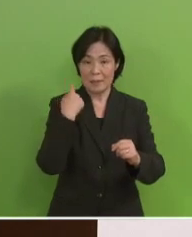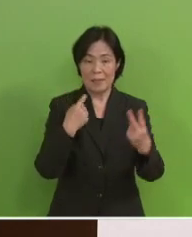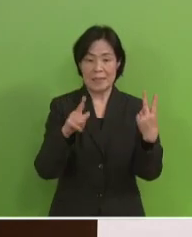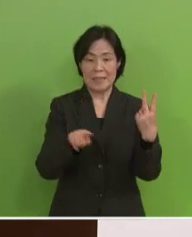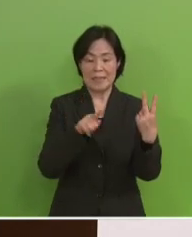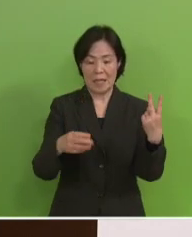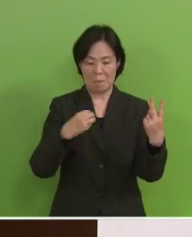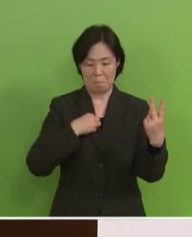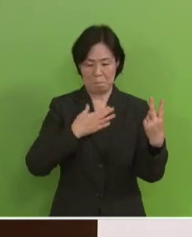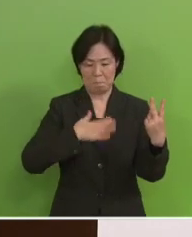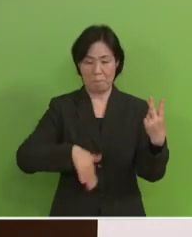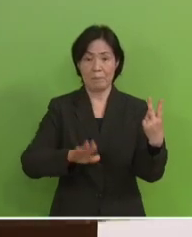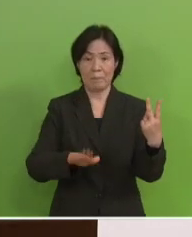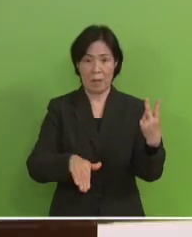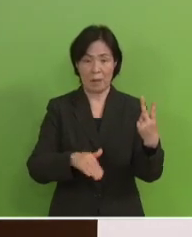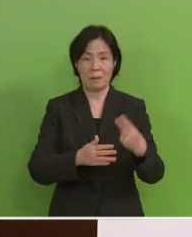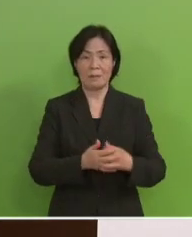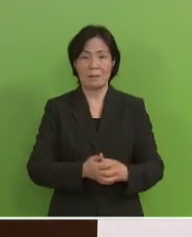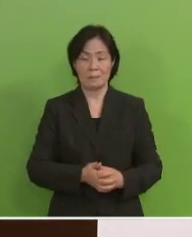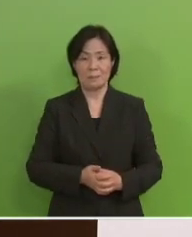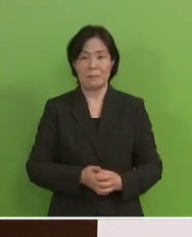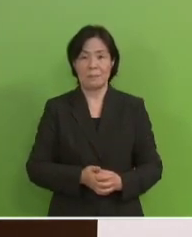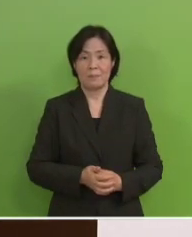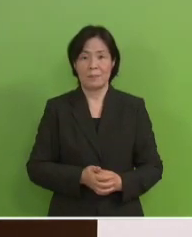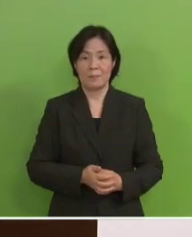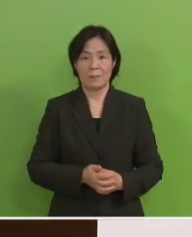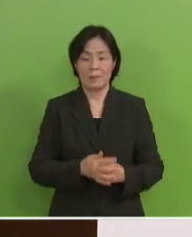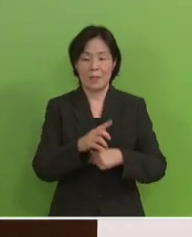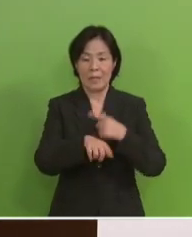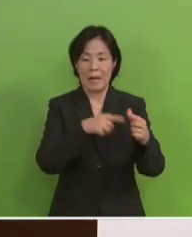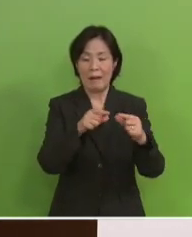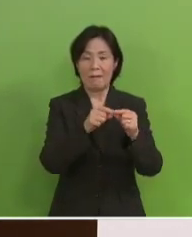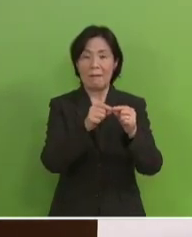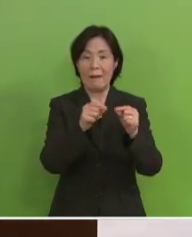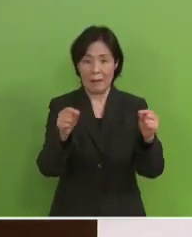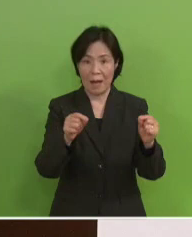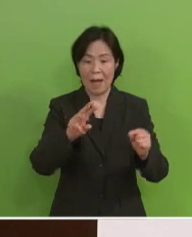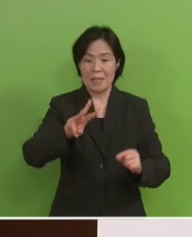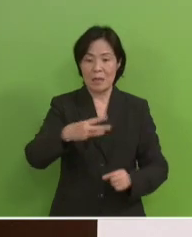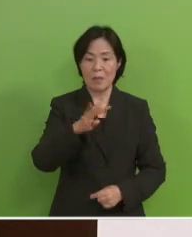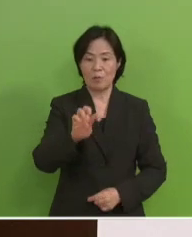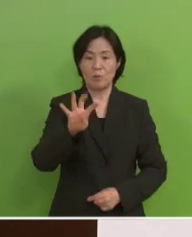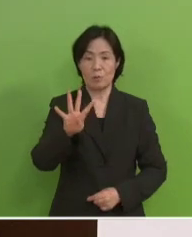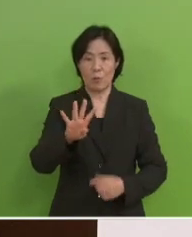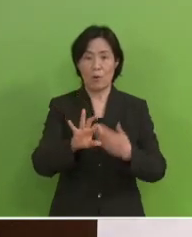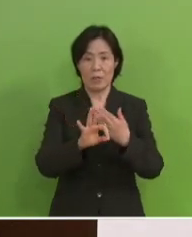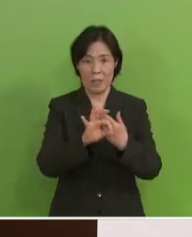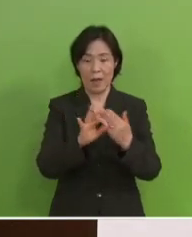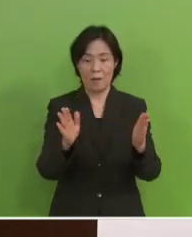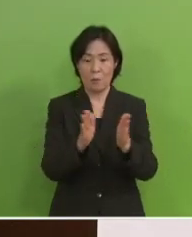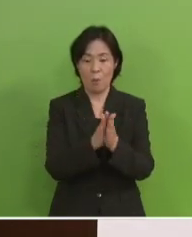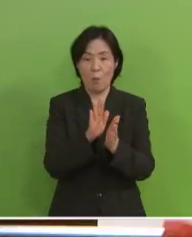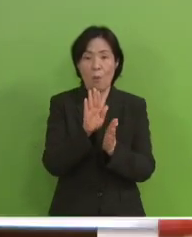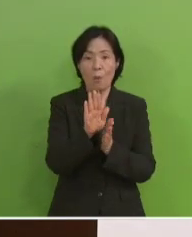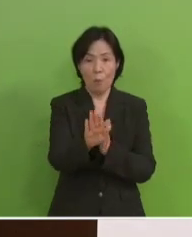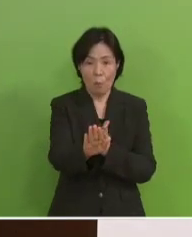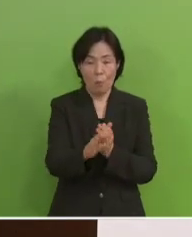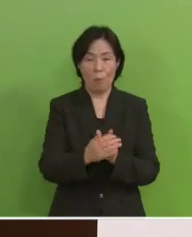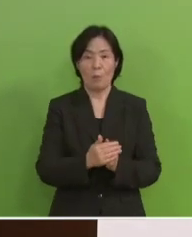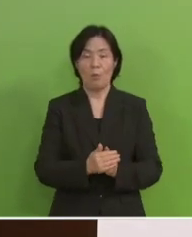名の陽性が確認されましたこの結果この344統合後